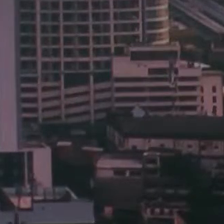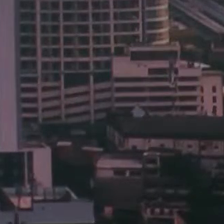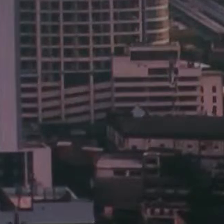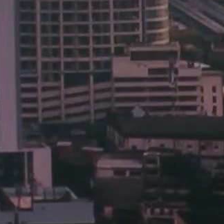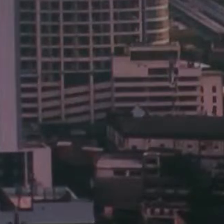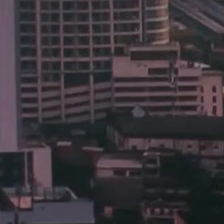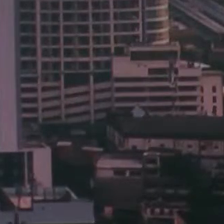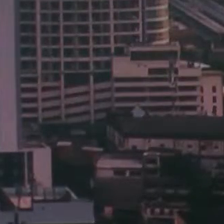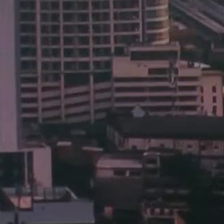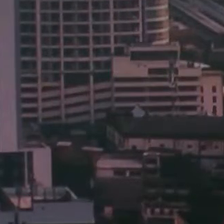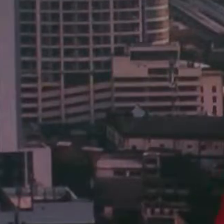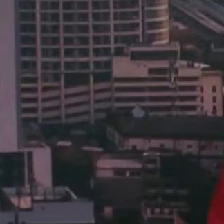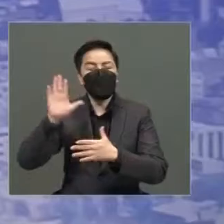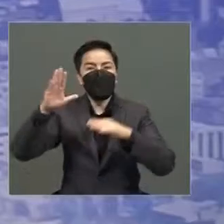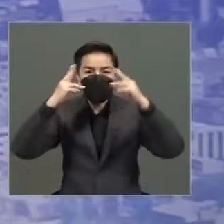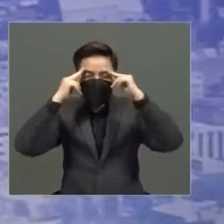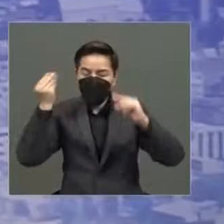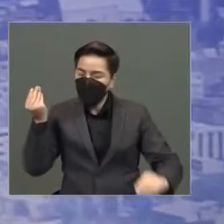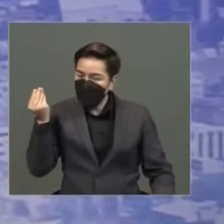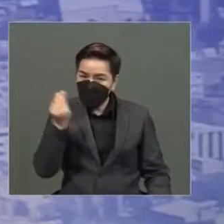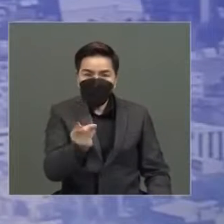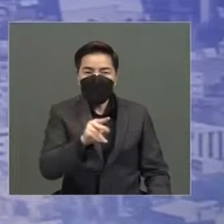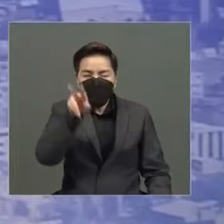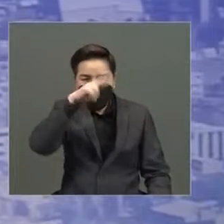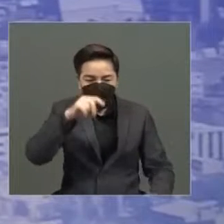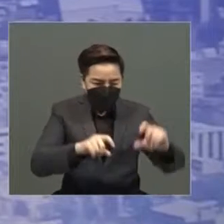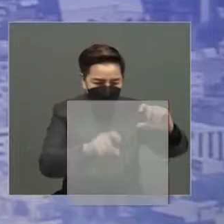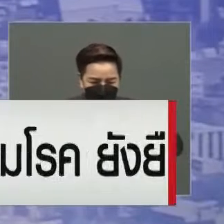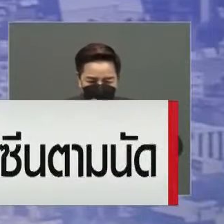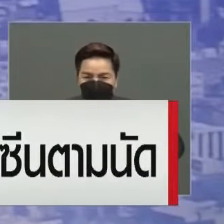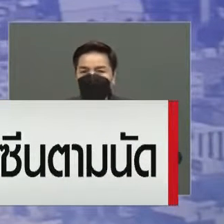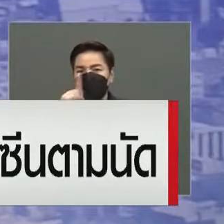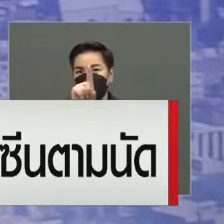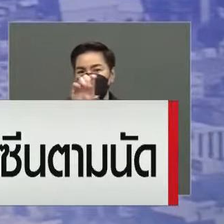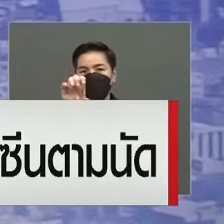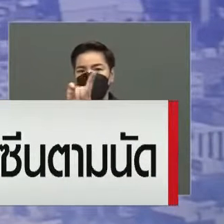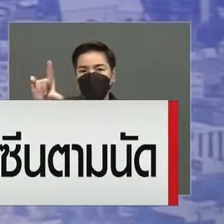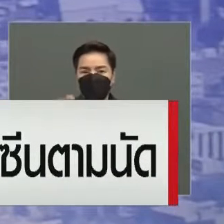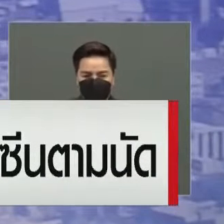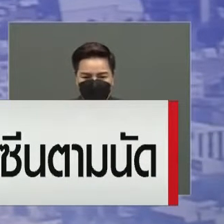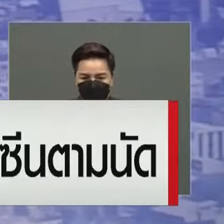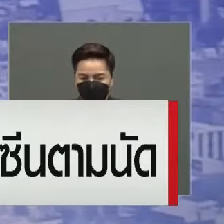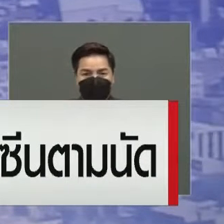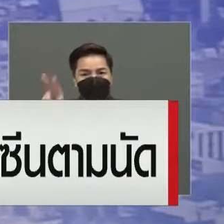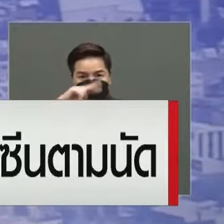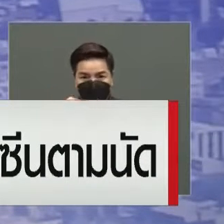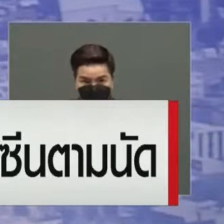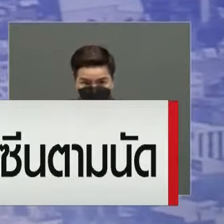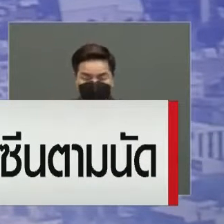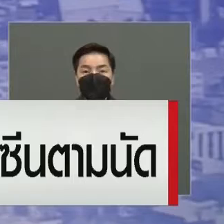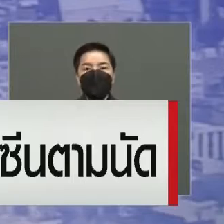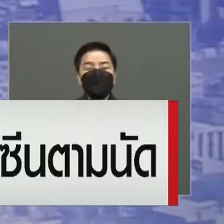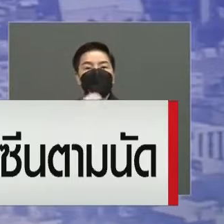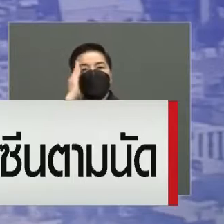อธิบดีกรมควบคุมโรคนะคะว่าถ้านัดหมายวันเวลากับหมอพร้อมเอาไว้แล้วว่าจะฉีดวันไหน 7 8 9 10 11